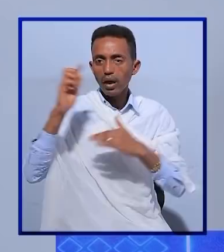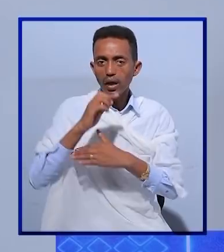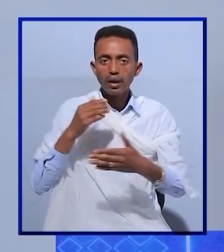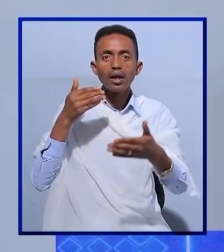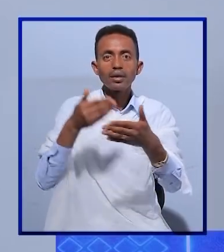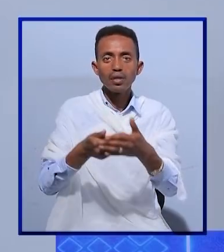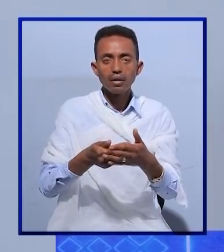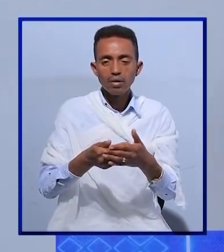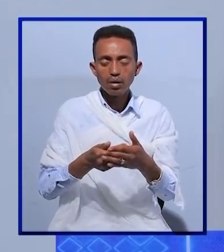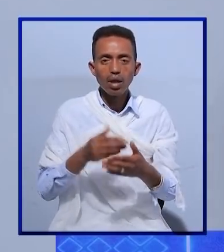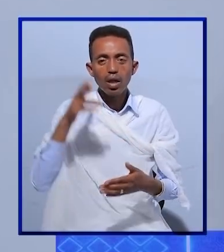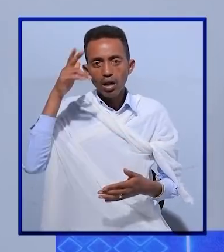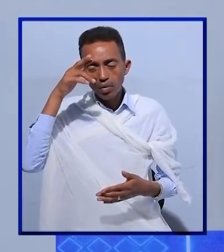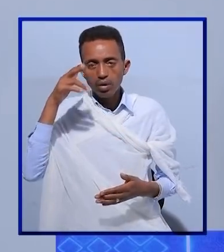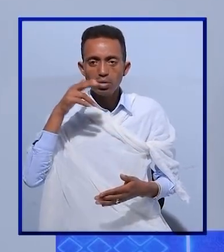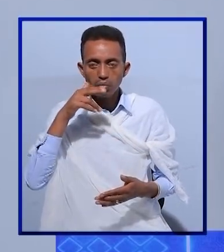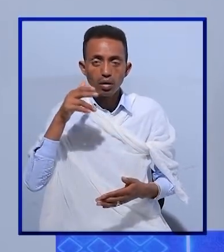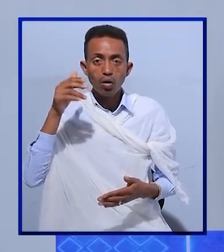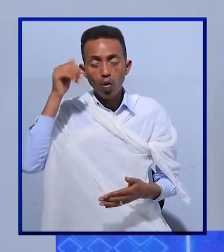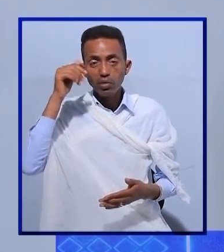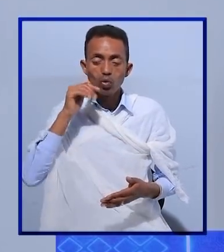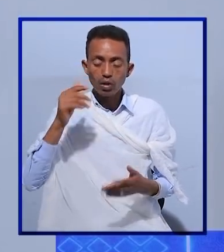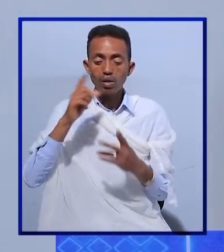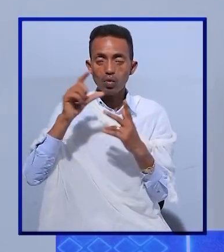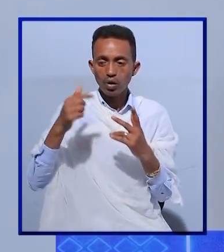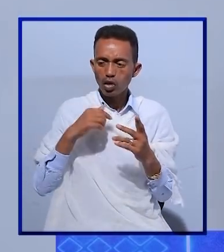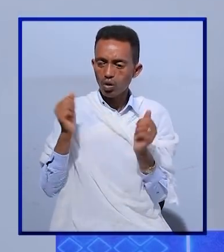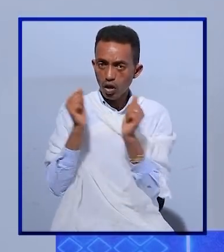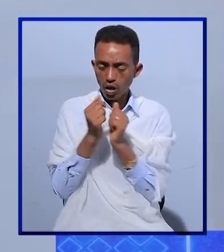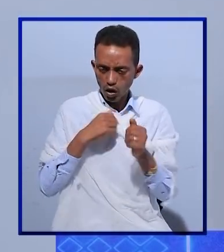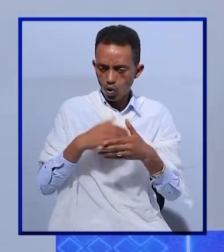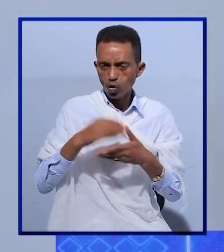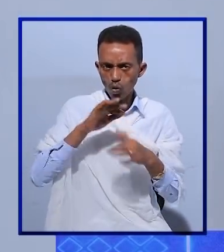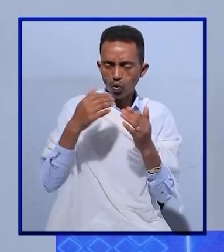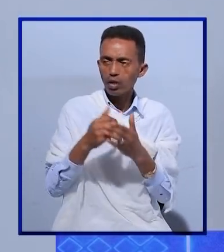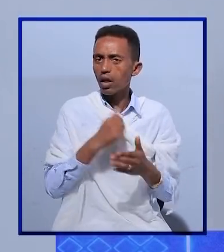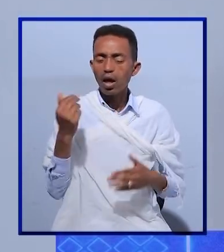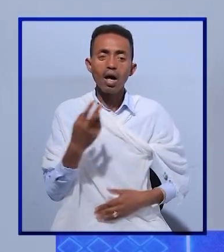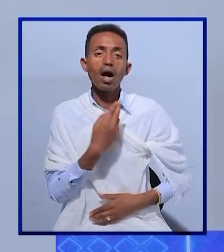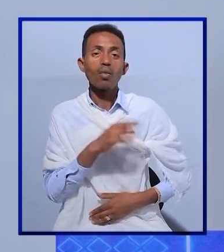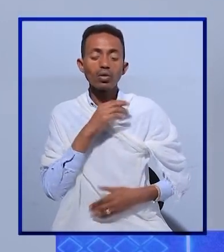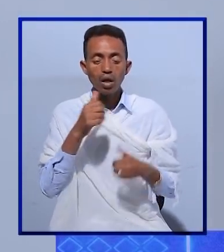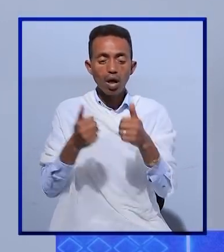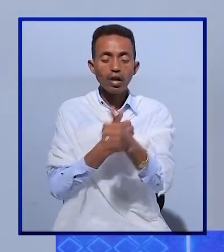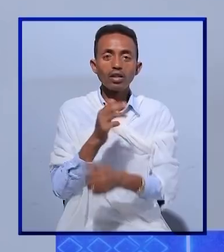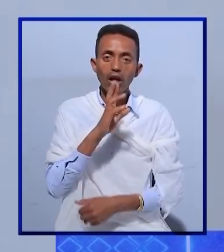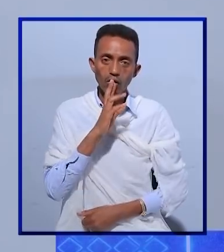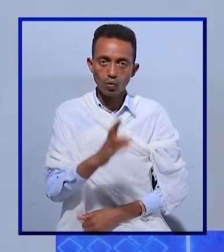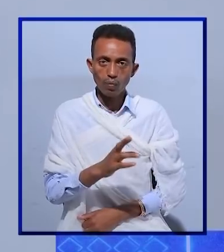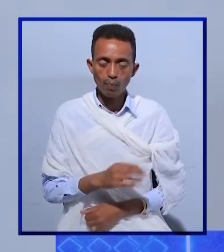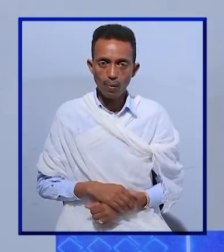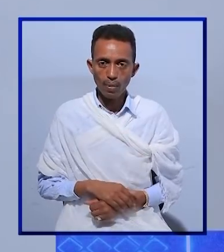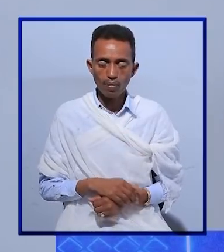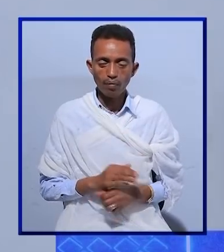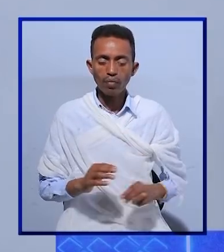ለሰርጉ ቀን ደረስን። ከወንድም ከሴትም የተመረጡ ሚዜዎች ከኔ ውጪ የሌላ ሃይማኖት ተከታይ